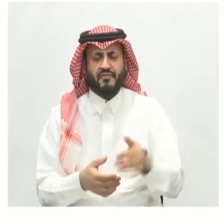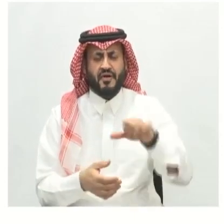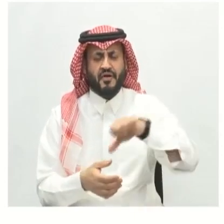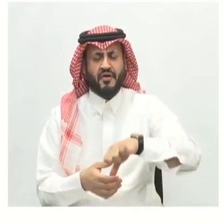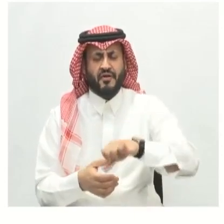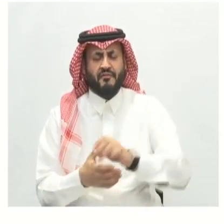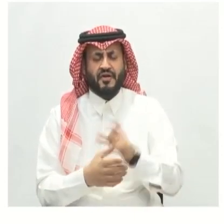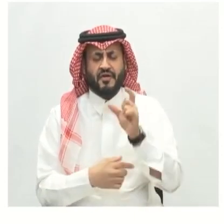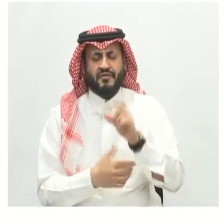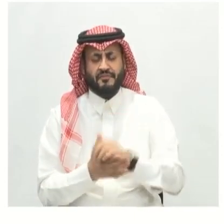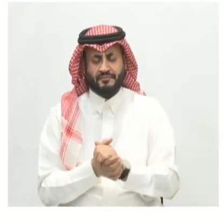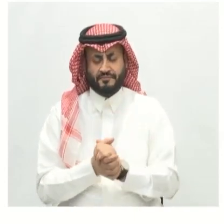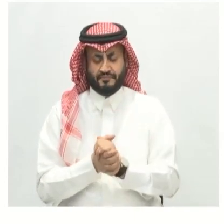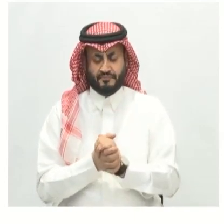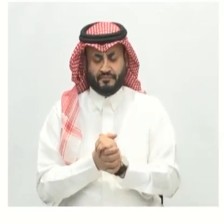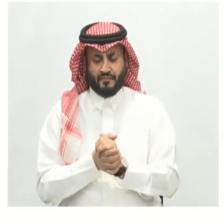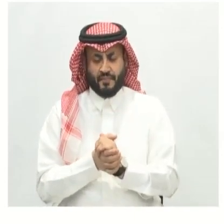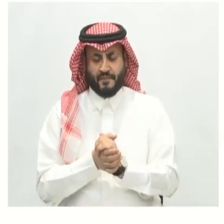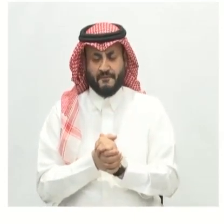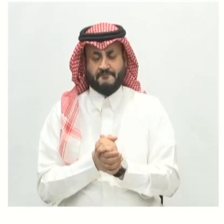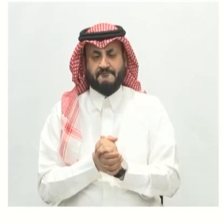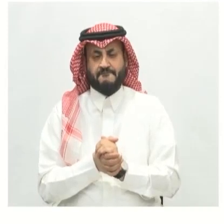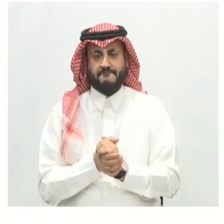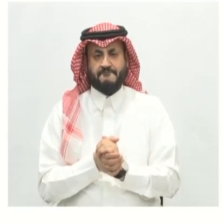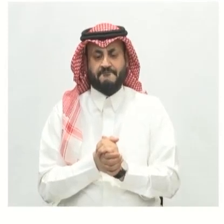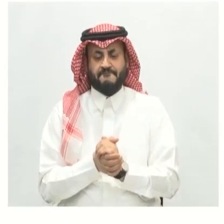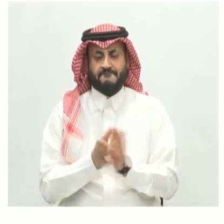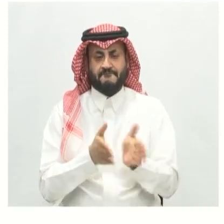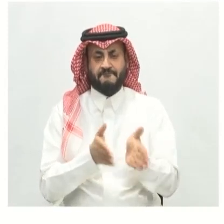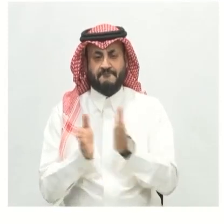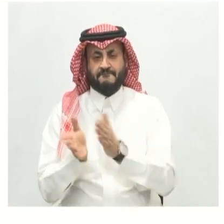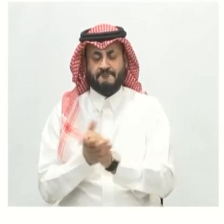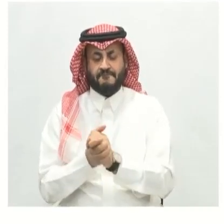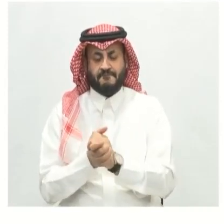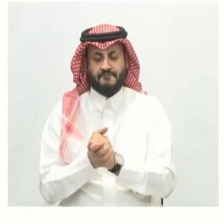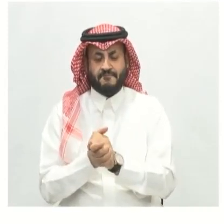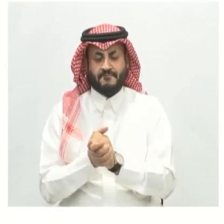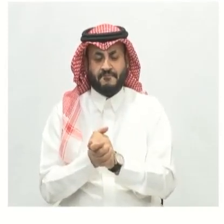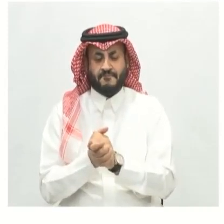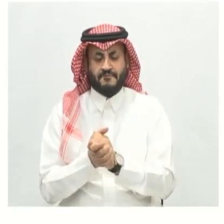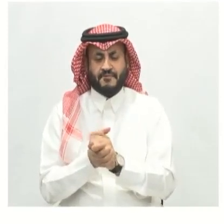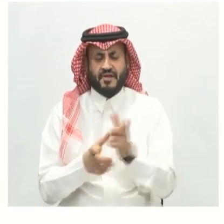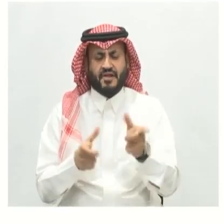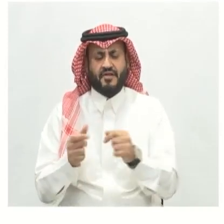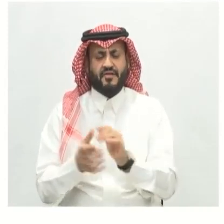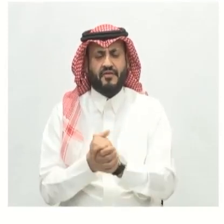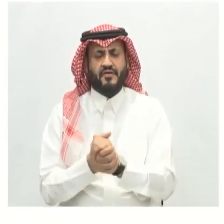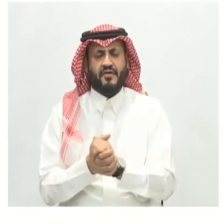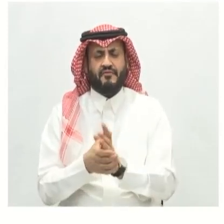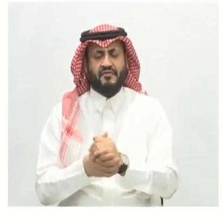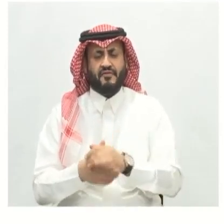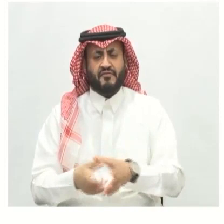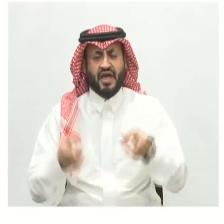للدين وضاره بالاخلاق ننتقل للشريحه الاخرى مصادر تسهم في